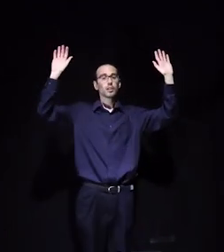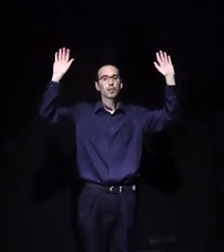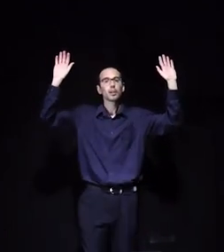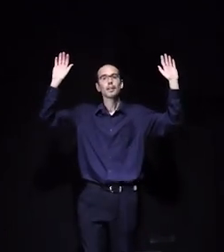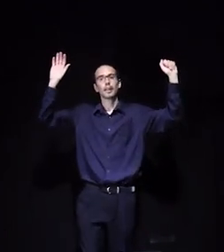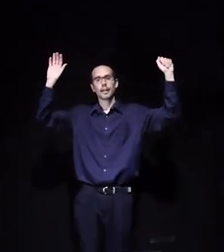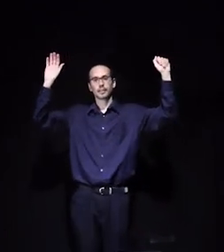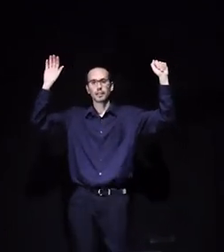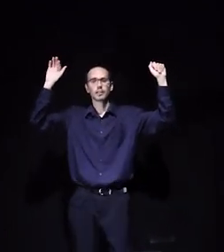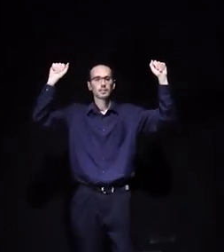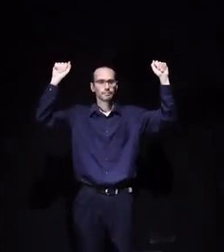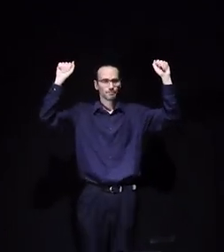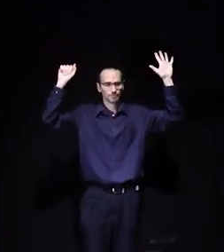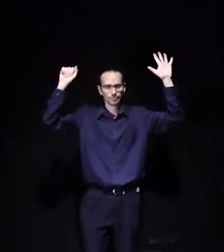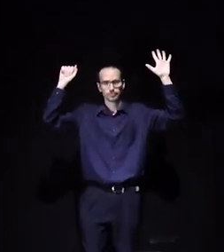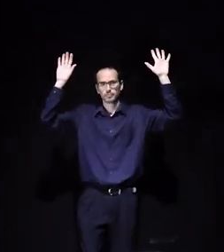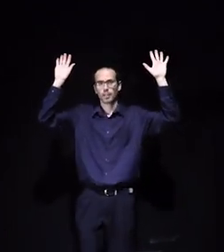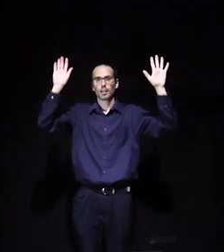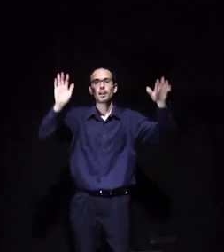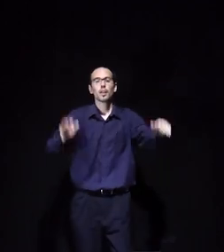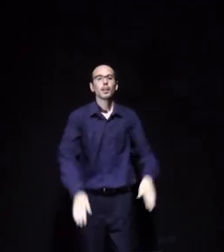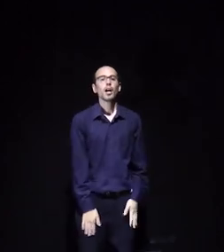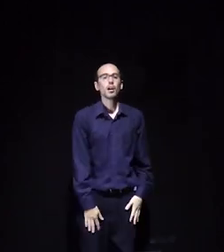why I don't like it.